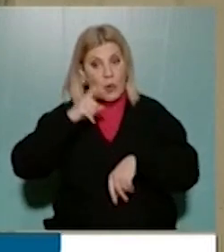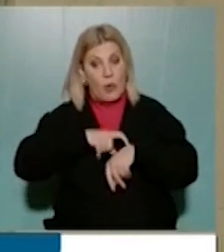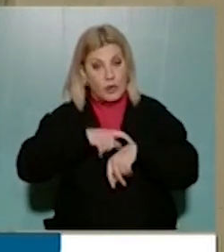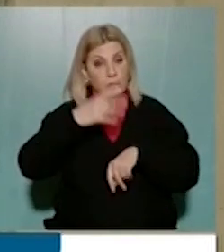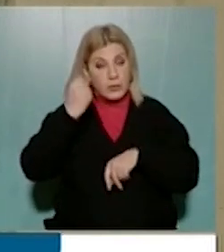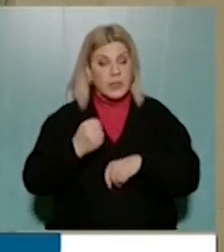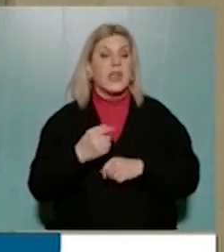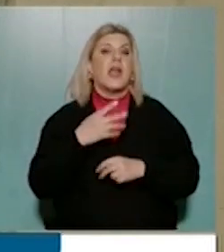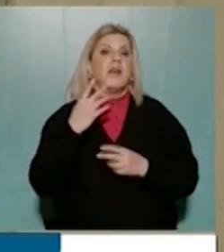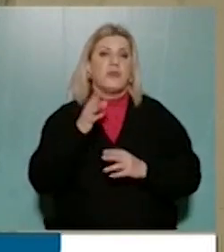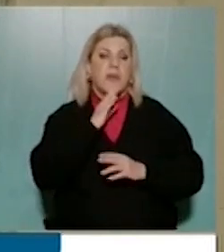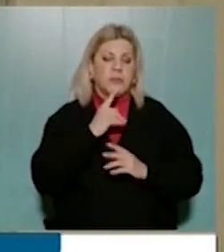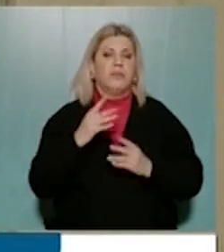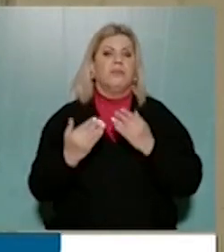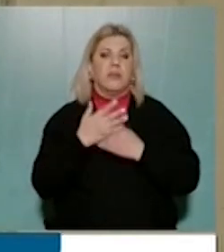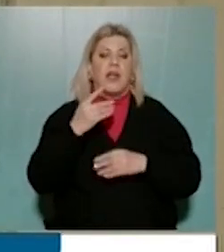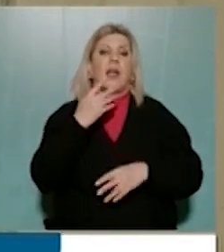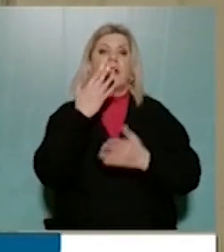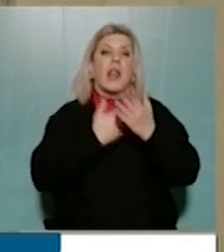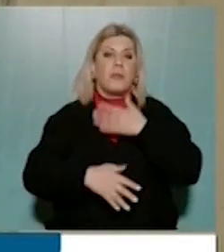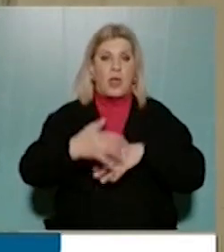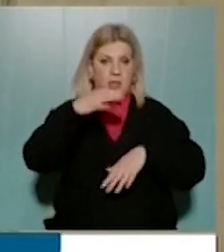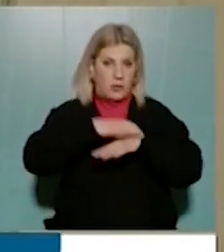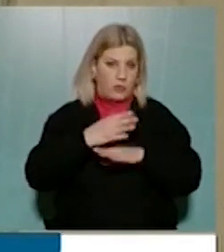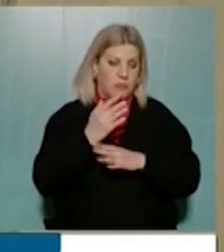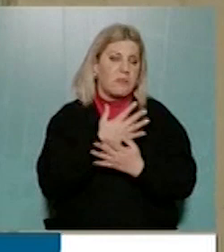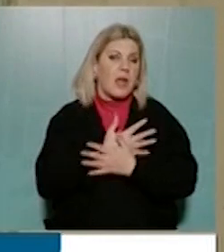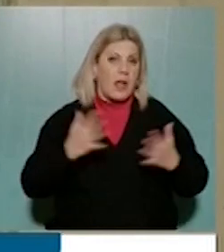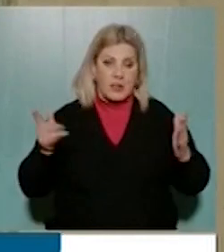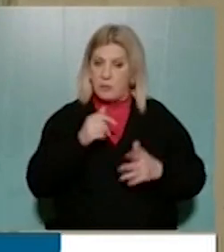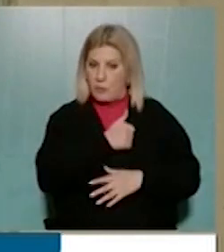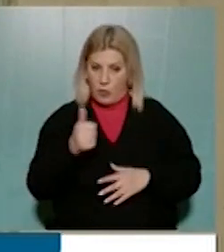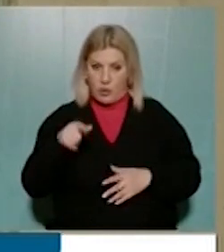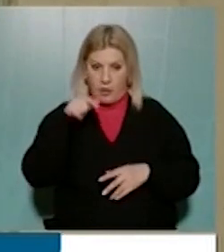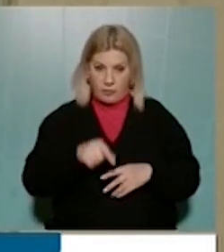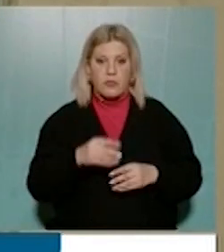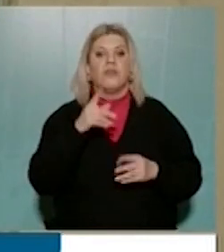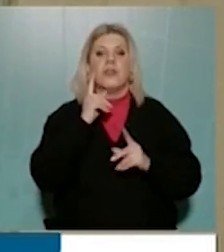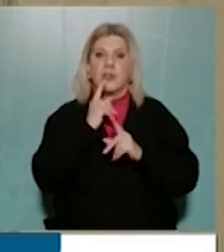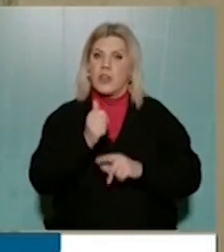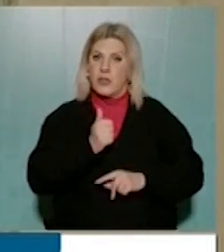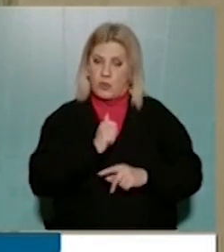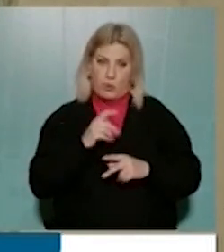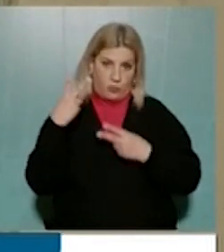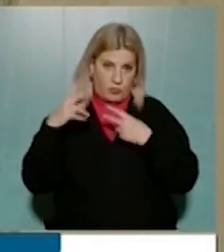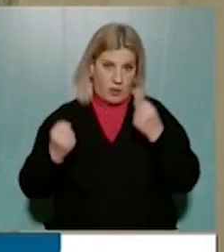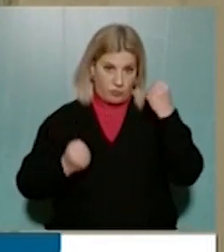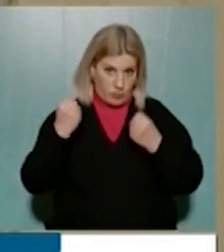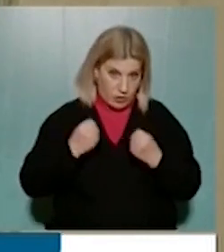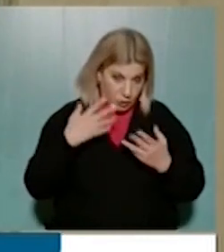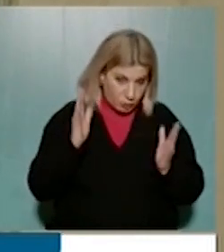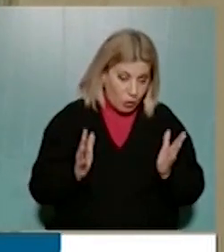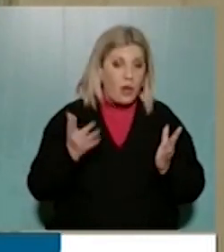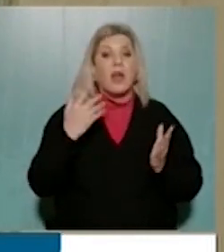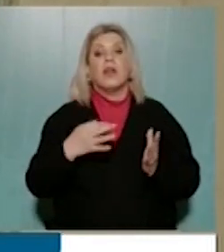αιχμής ταλαιπωρία των ασθενών τεράστια δεν είναι μόνο αυτό όμως που προσεγγίζουν δηλαδή με το ιδιωτικό τους μέσο αλλά